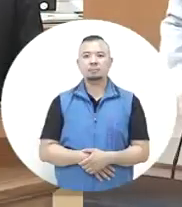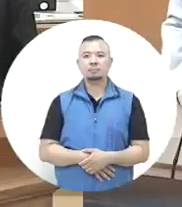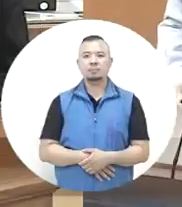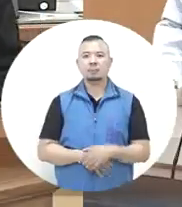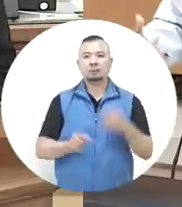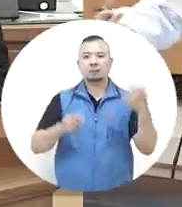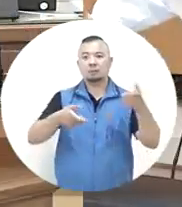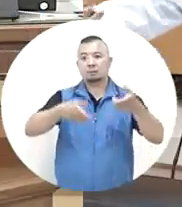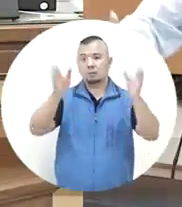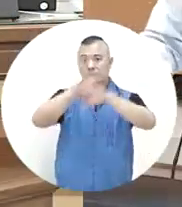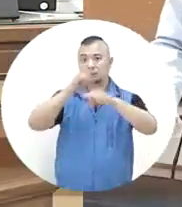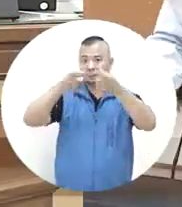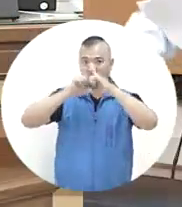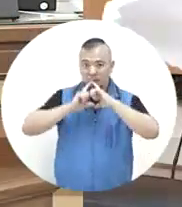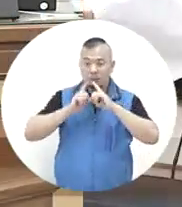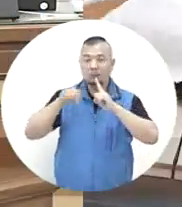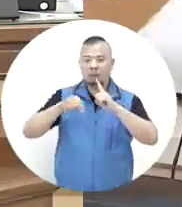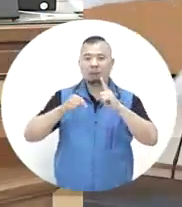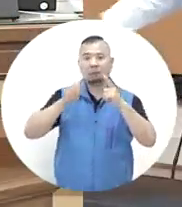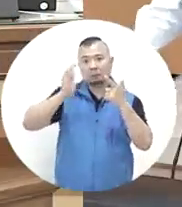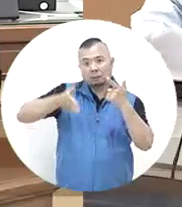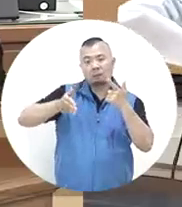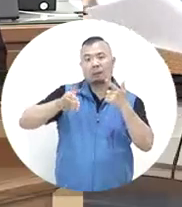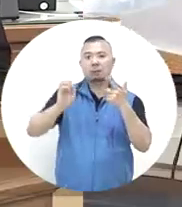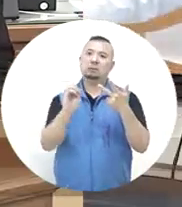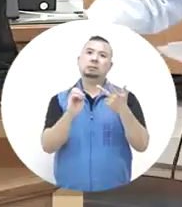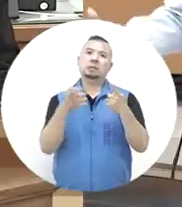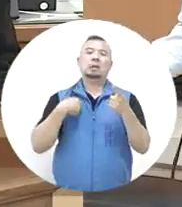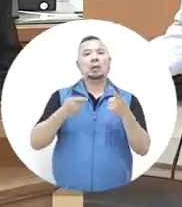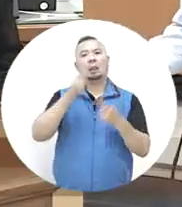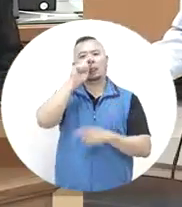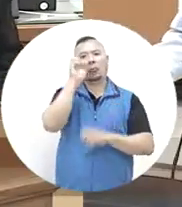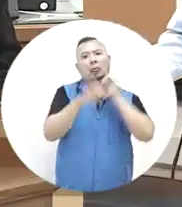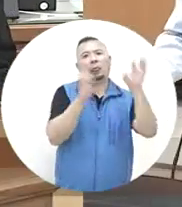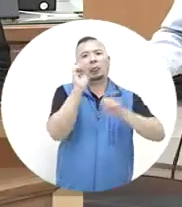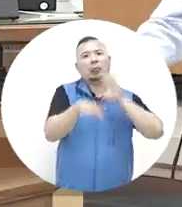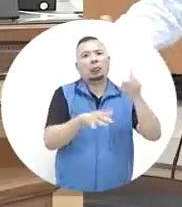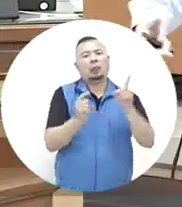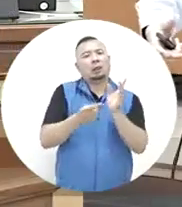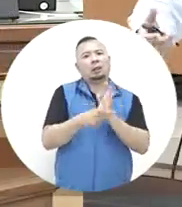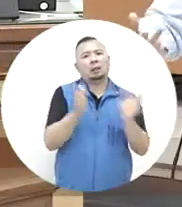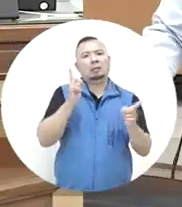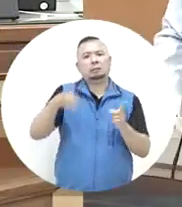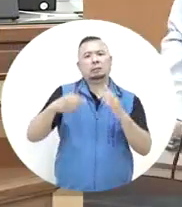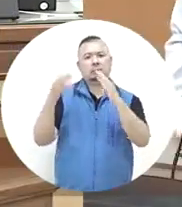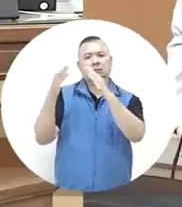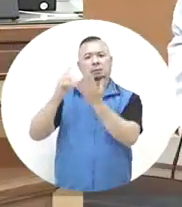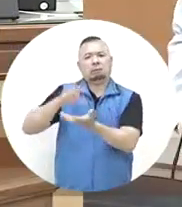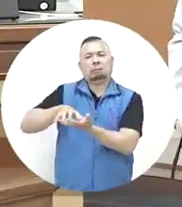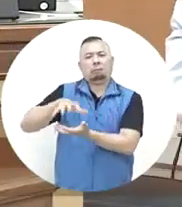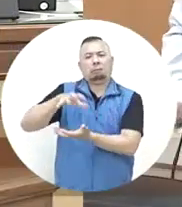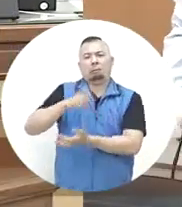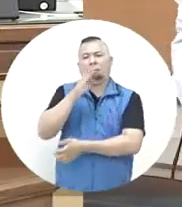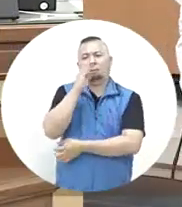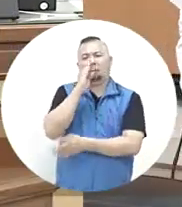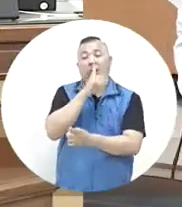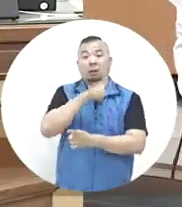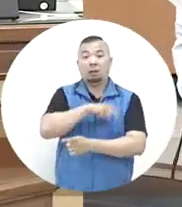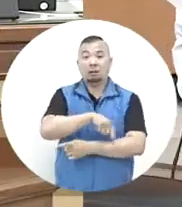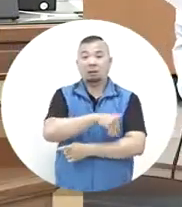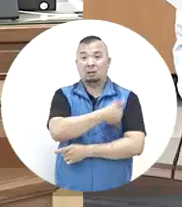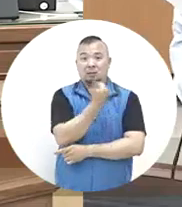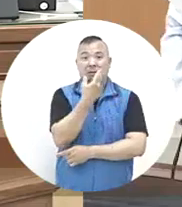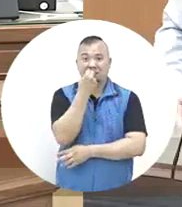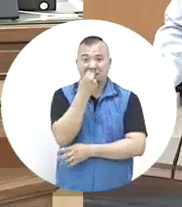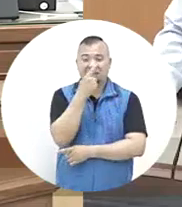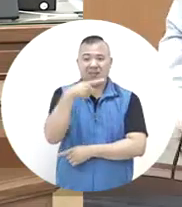点没有办法丢垃圾，那我垃圾在家里要积好几天会发臭啊，啊，可能等到六日才能拿出来丢，就不方便